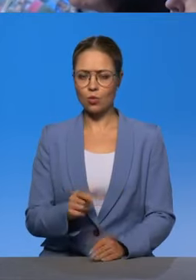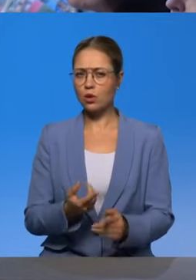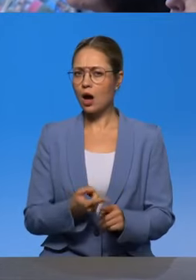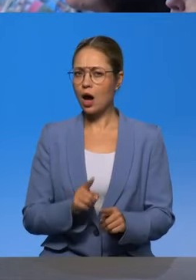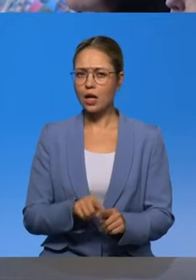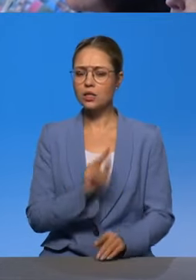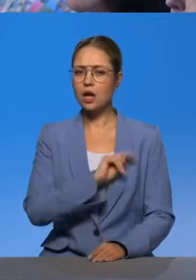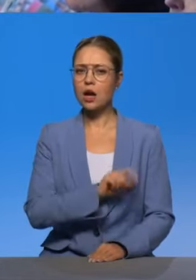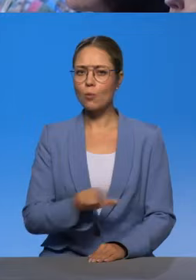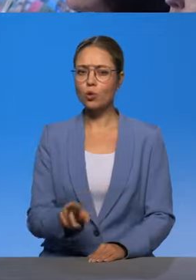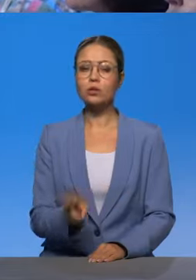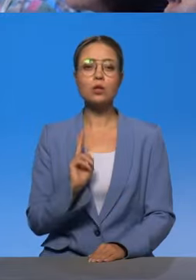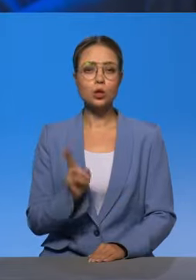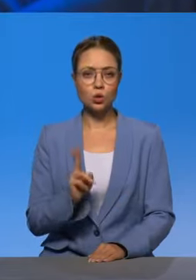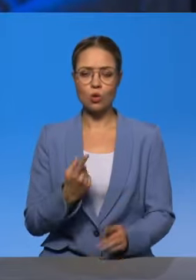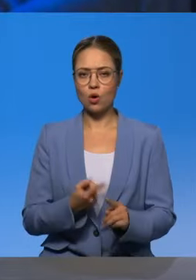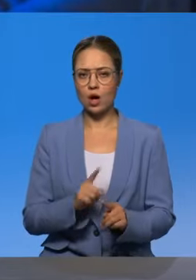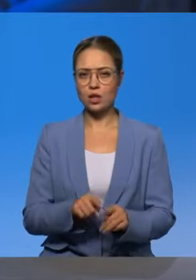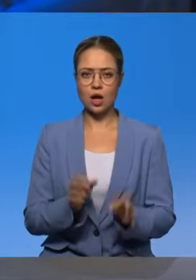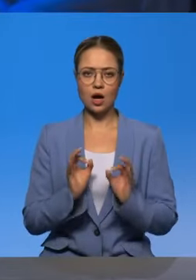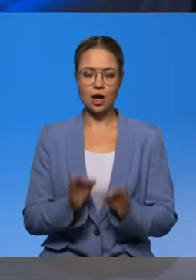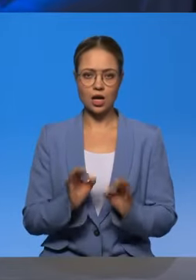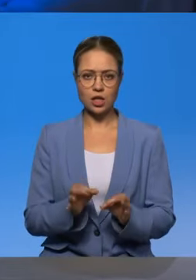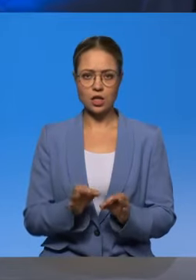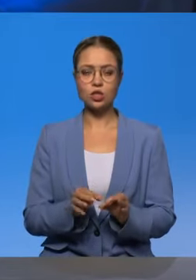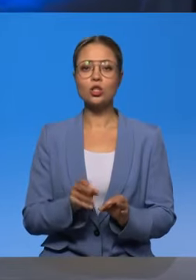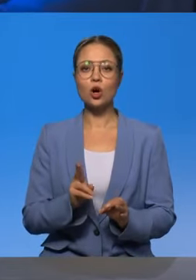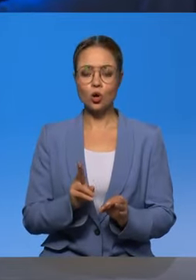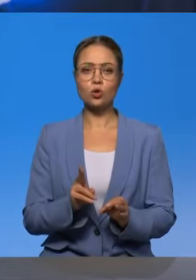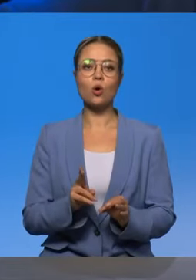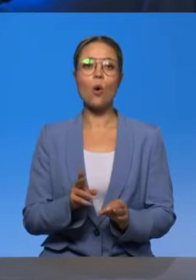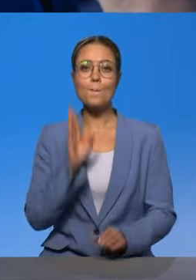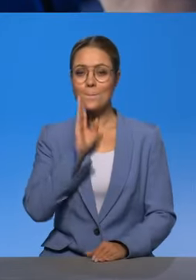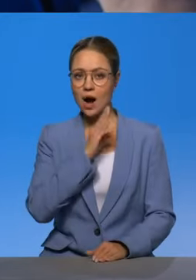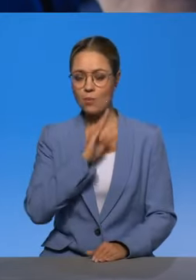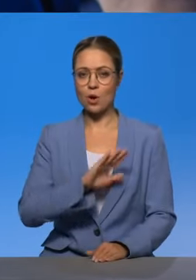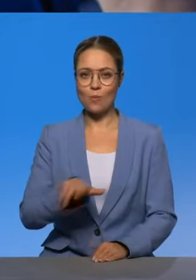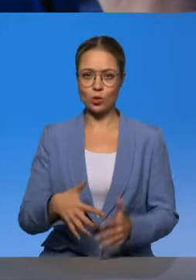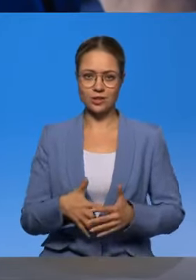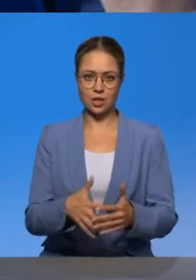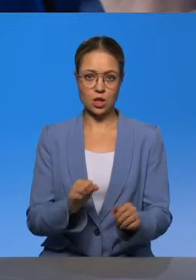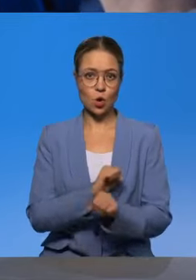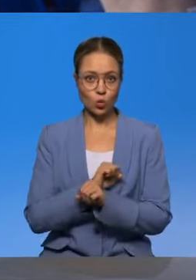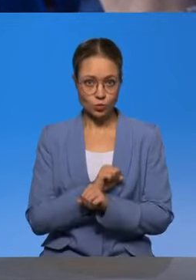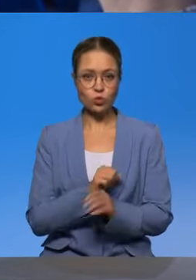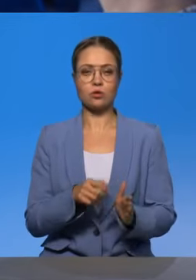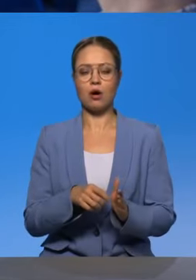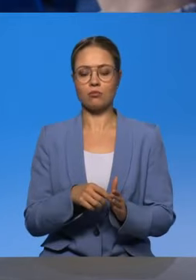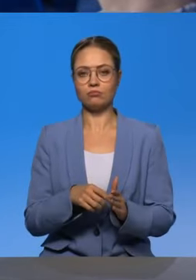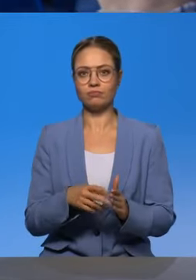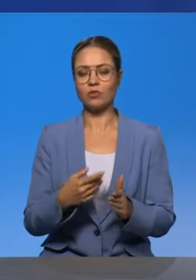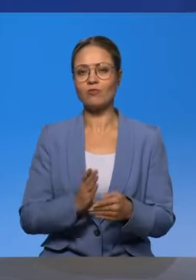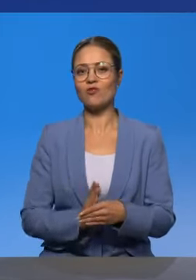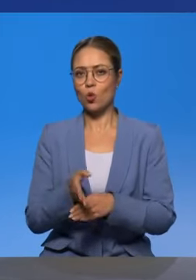эти работники? Это, конечно, выходящие из декретных отпусков мамы, люди с ограниченными возможностями